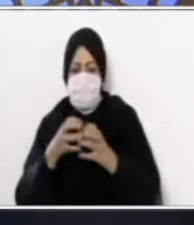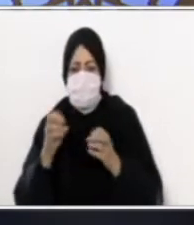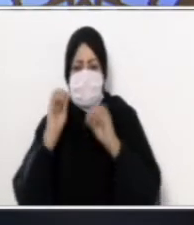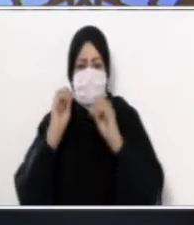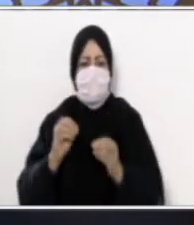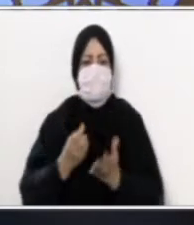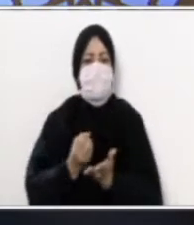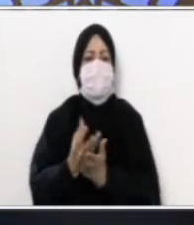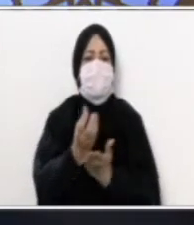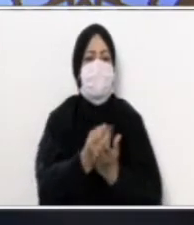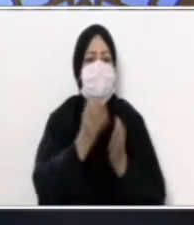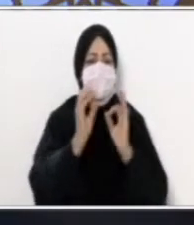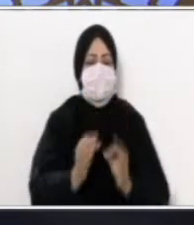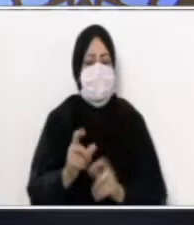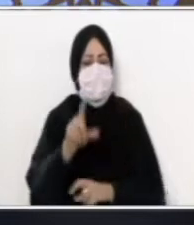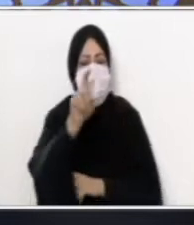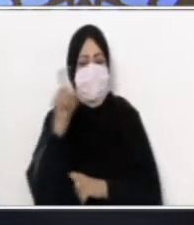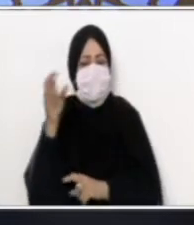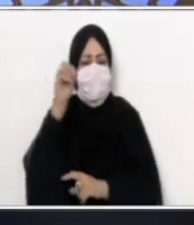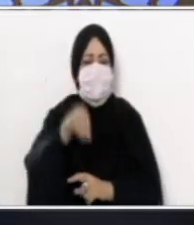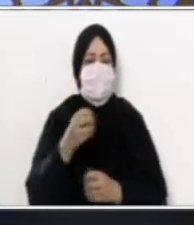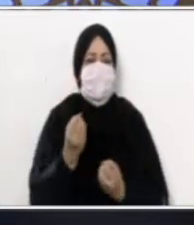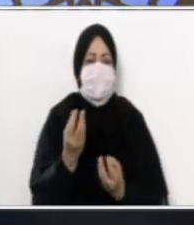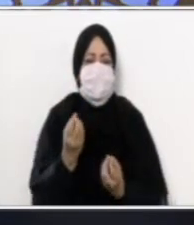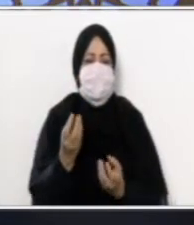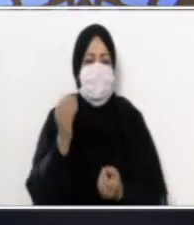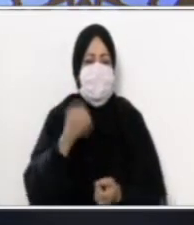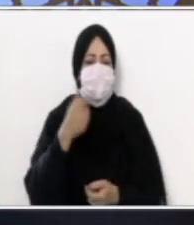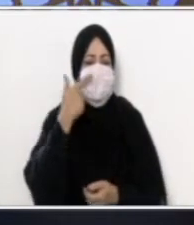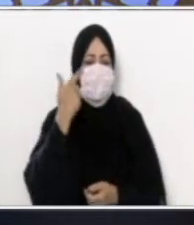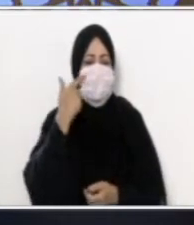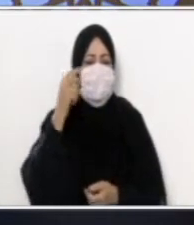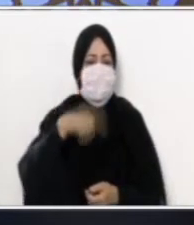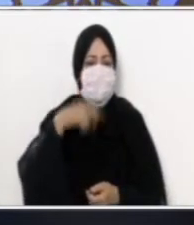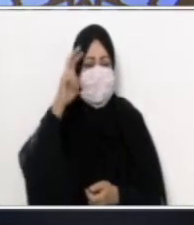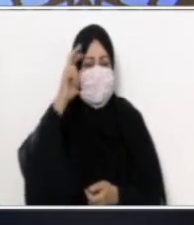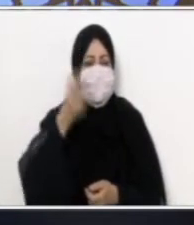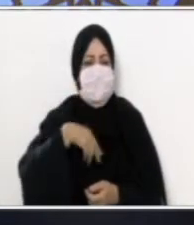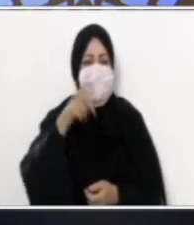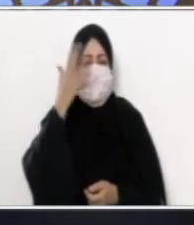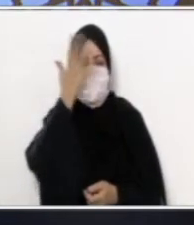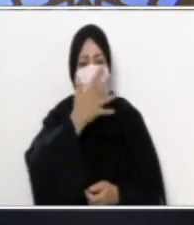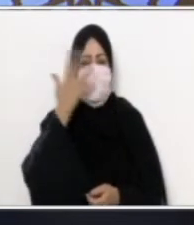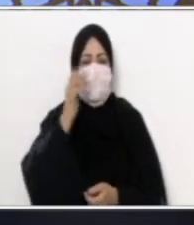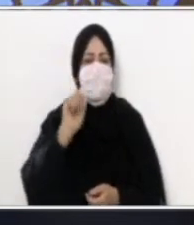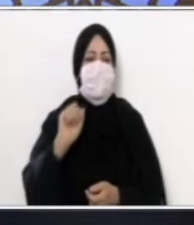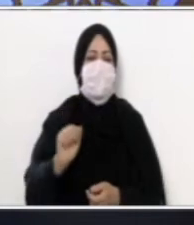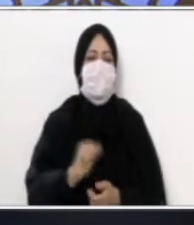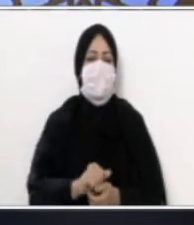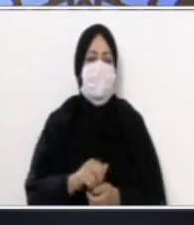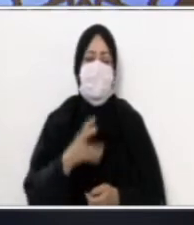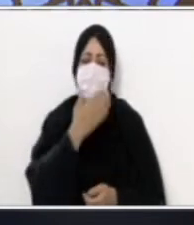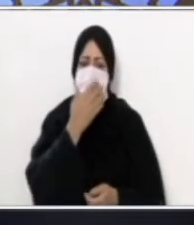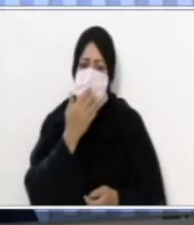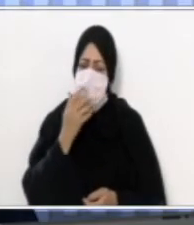وينبغي أن يعلم أيضا عقوبة من أفطر في رمضان وأنها كبيرة من الكبائر، وأنه لا